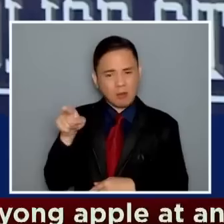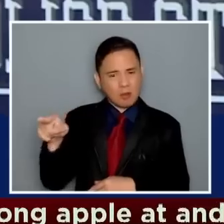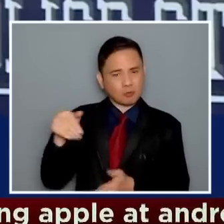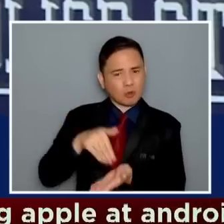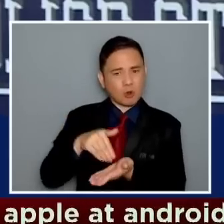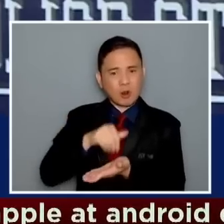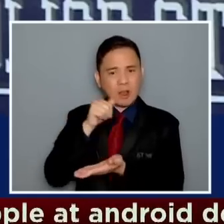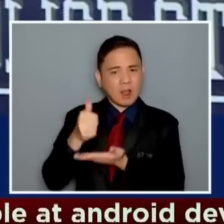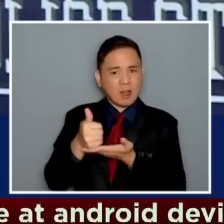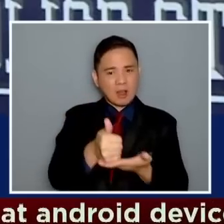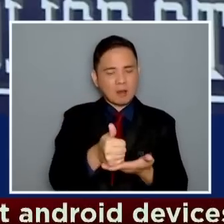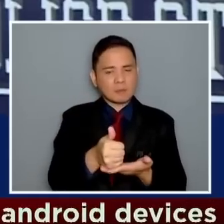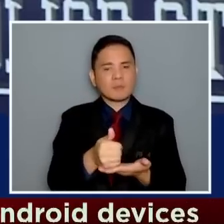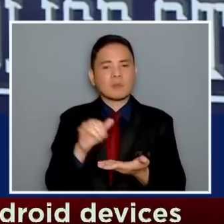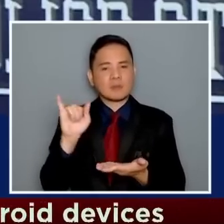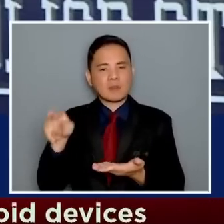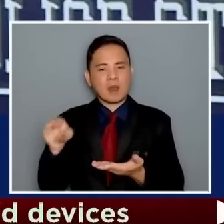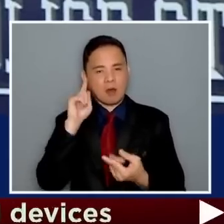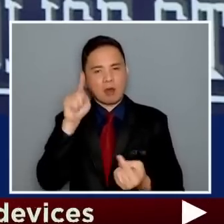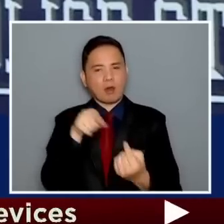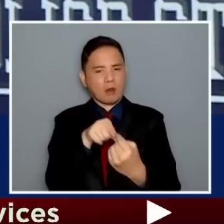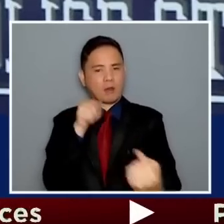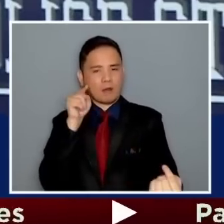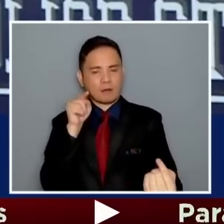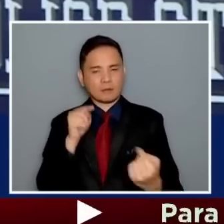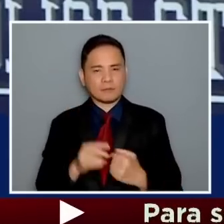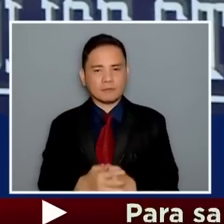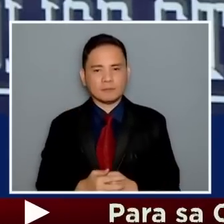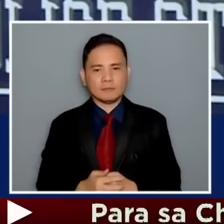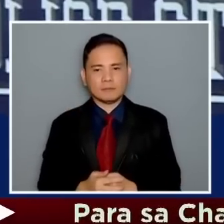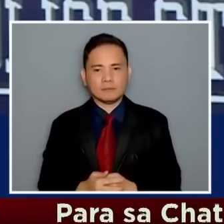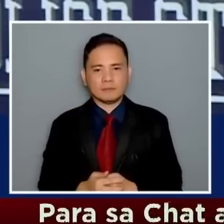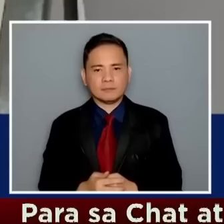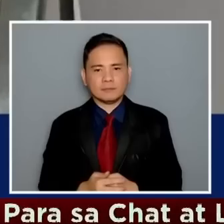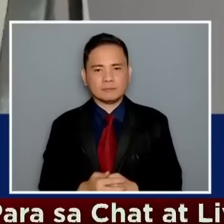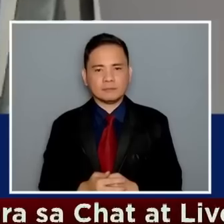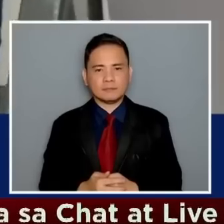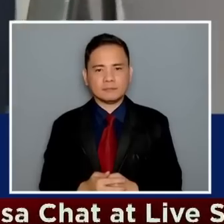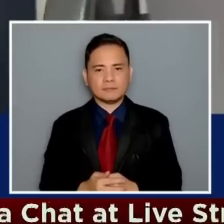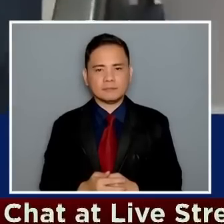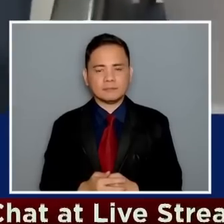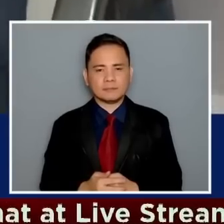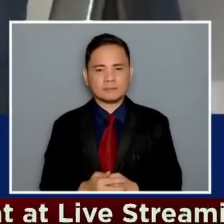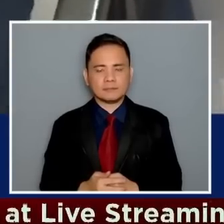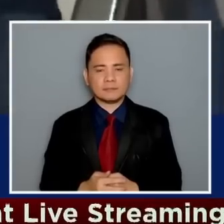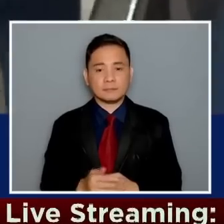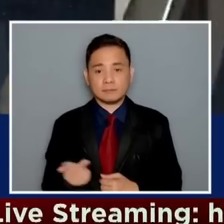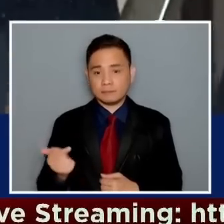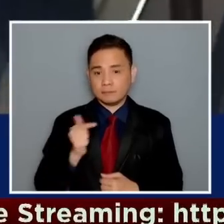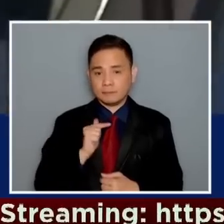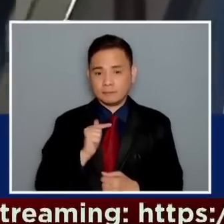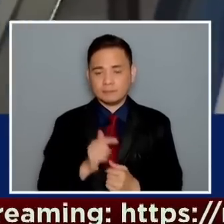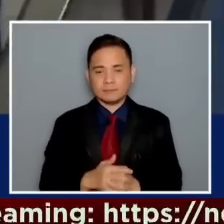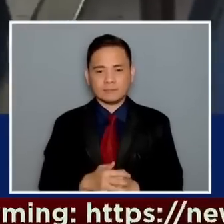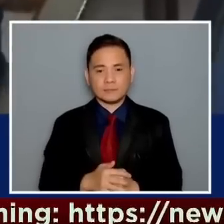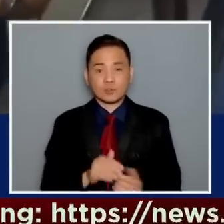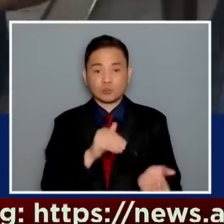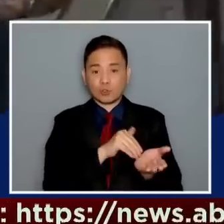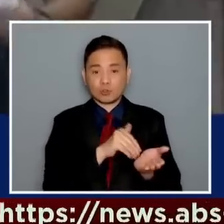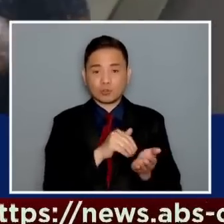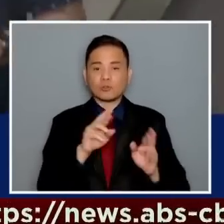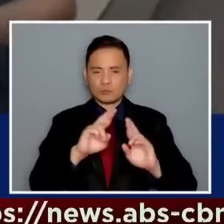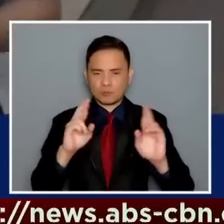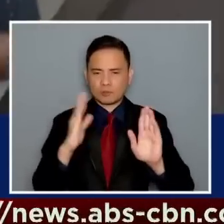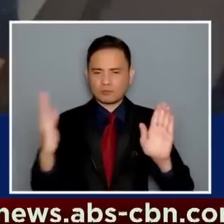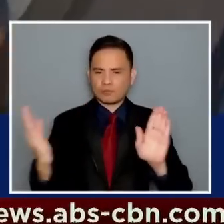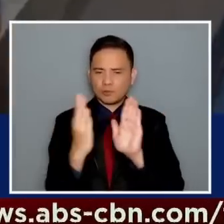during yung hard time ni Matthew na pinagdadaanan. Handa naman umanusang humarap sa Senado at magbigay